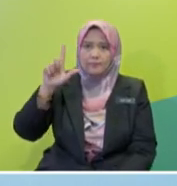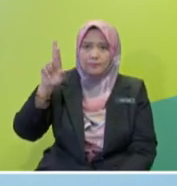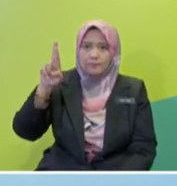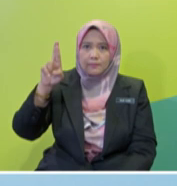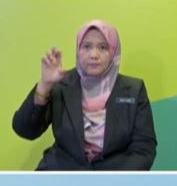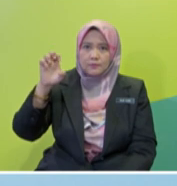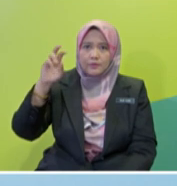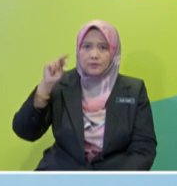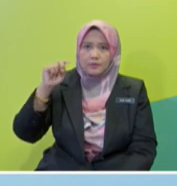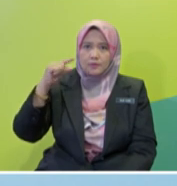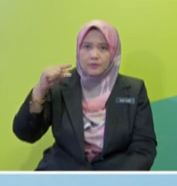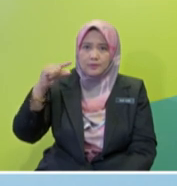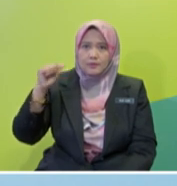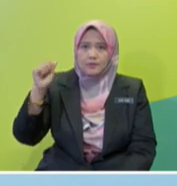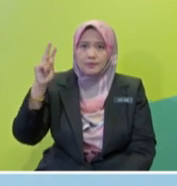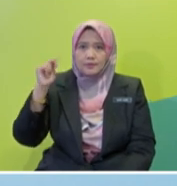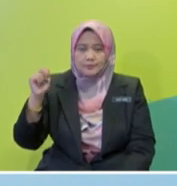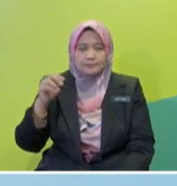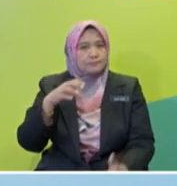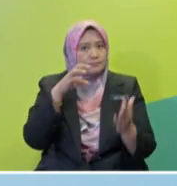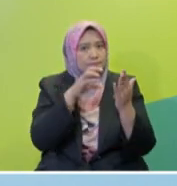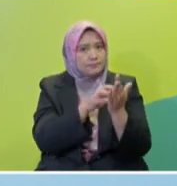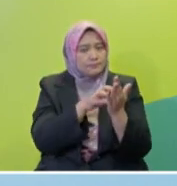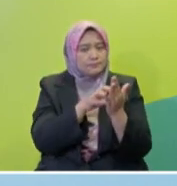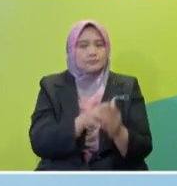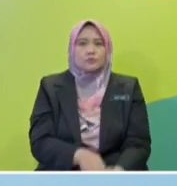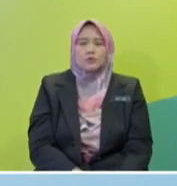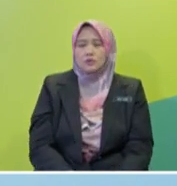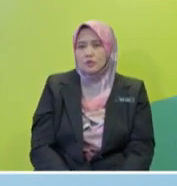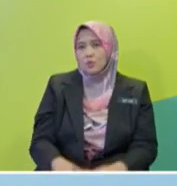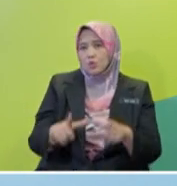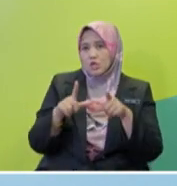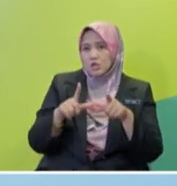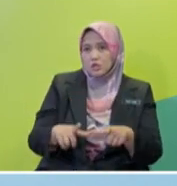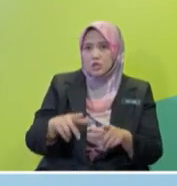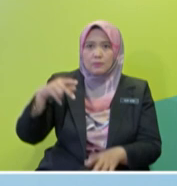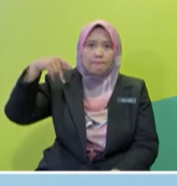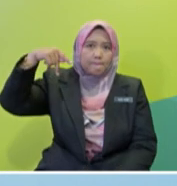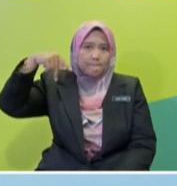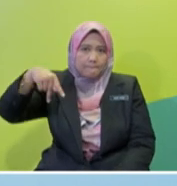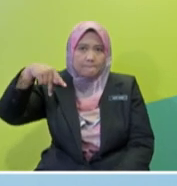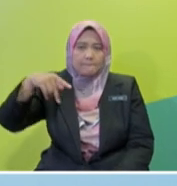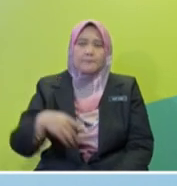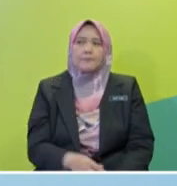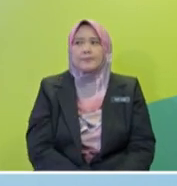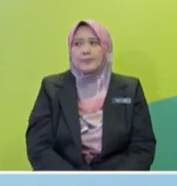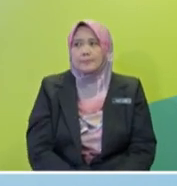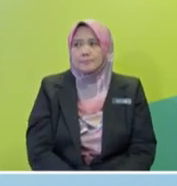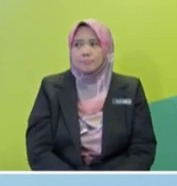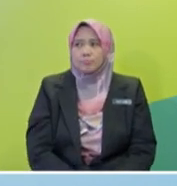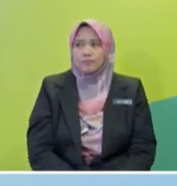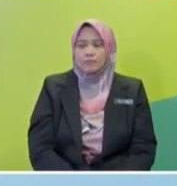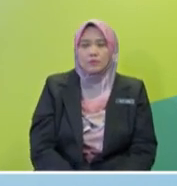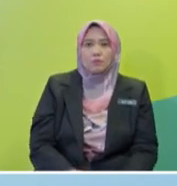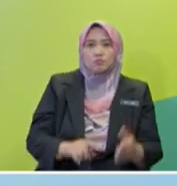jadikan dia itu berarti pada satu pelanggan maka kita akan menggunakan tag B Oke stek dan juga close